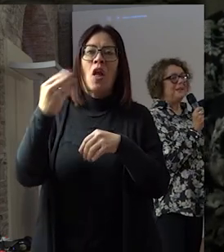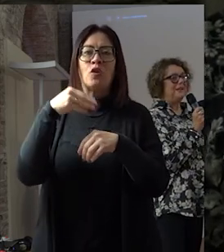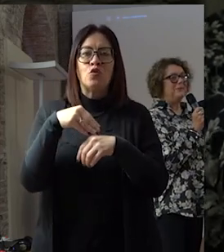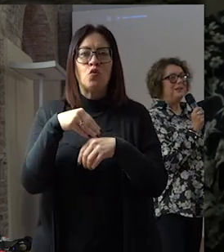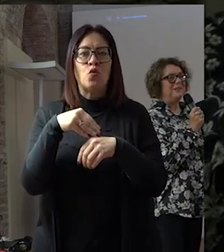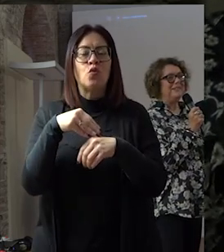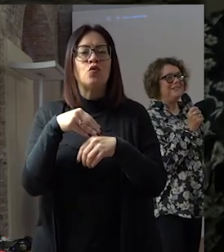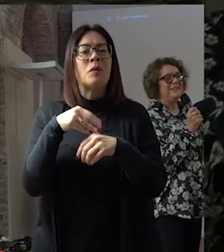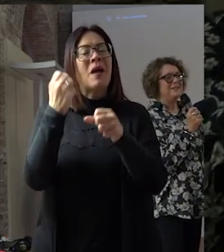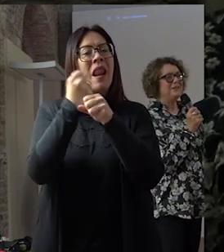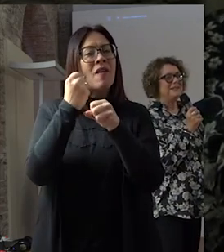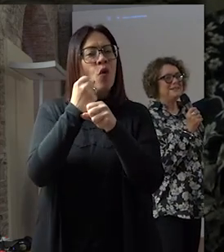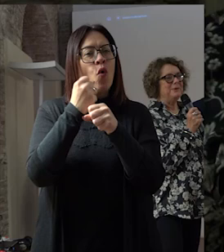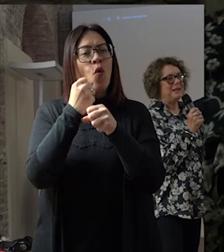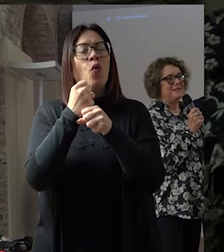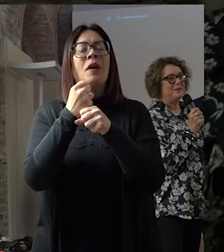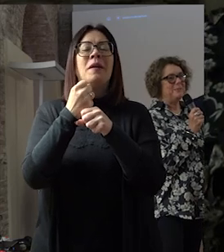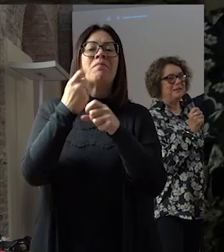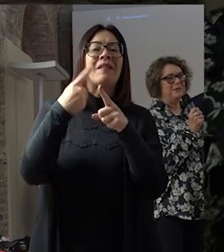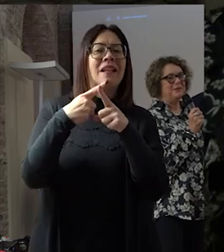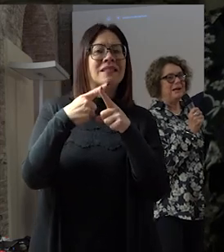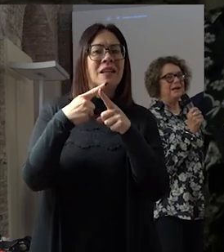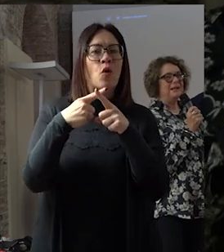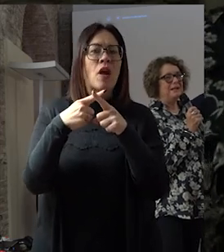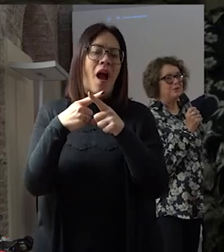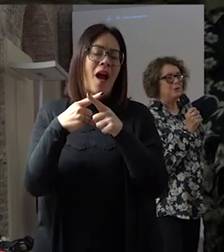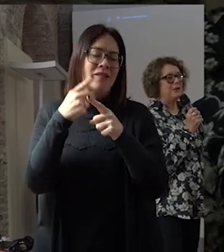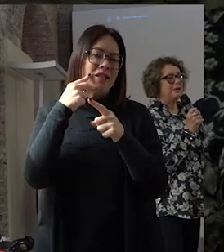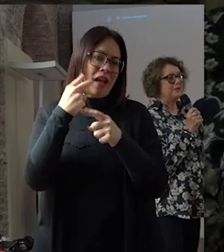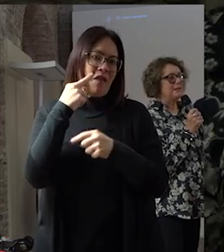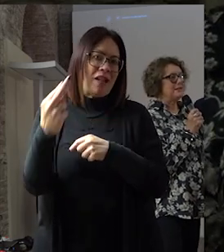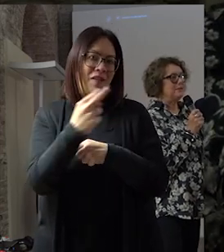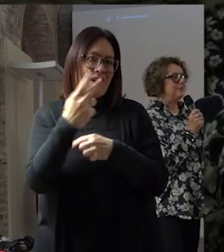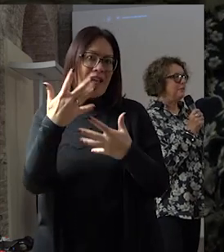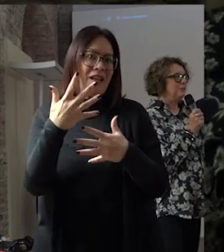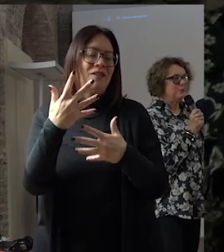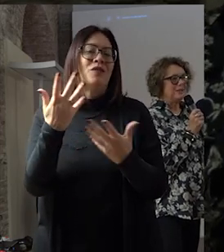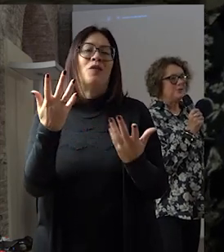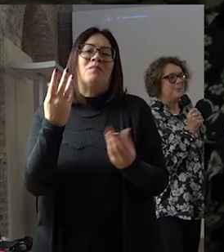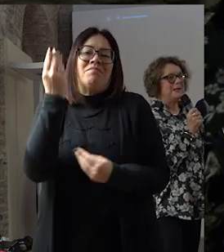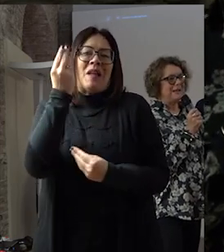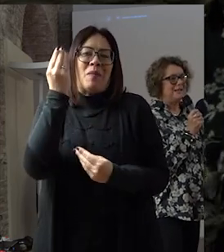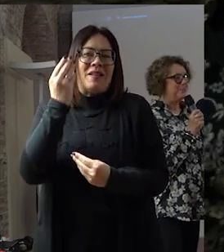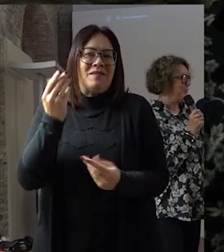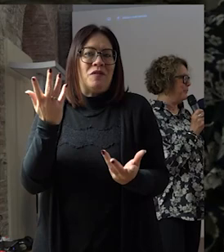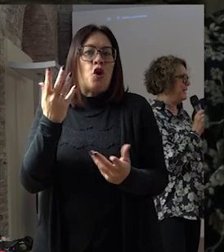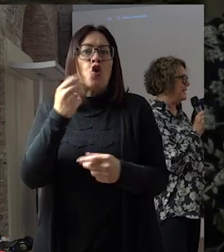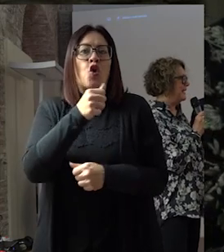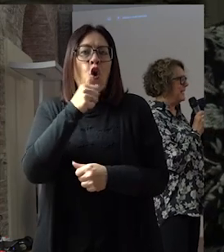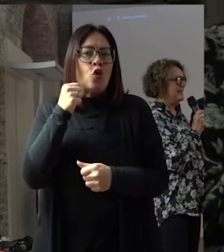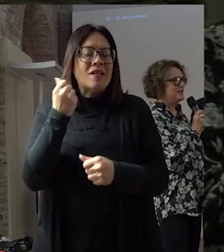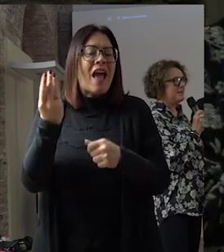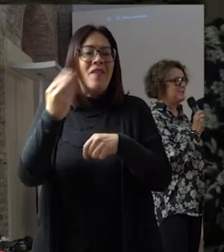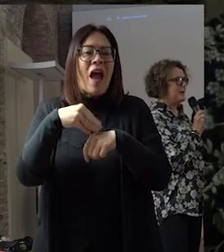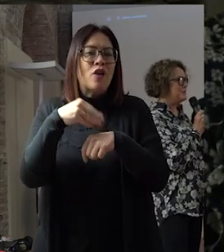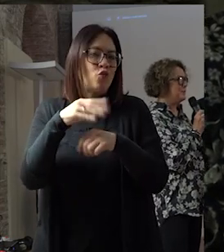i lavori che avete visto, le testimonianze si commentino da sole, io stessa non avevo voluto anticipare niente proprio per